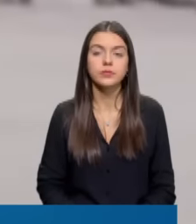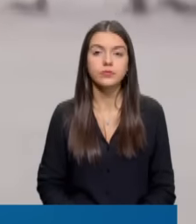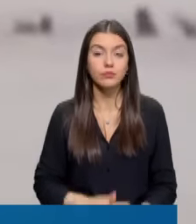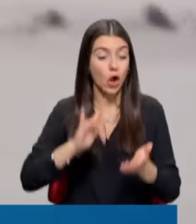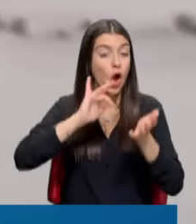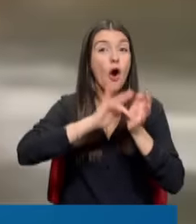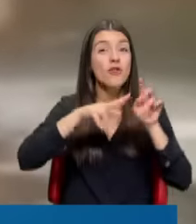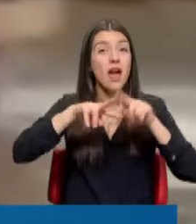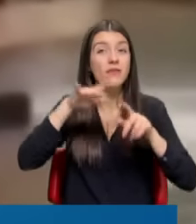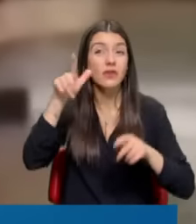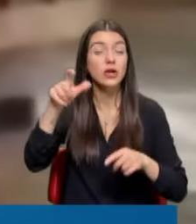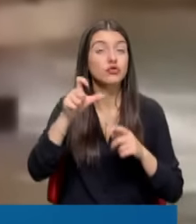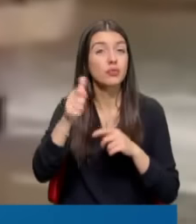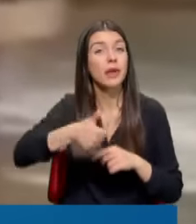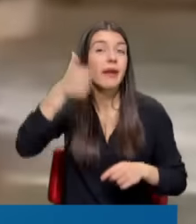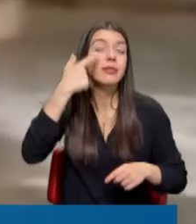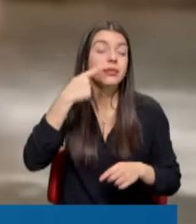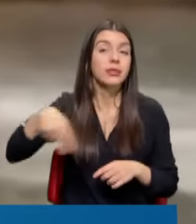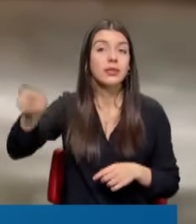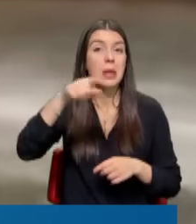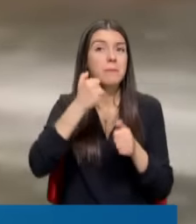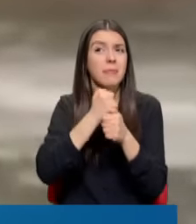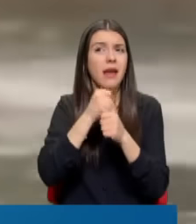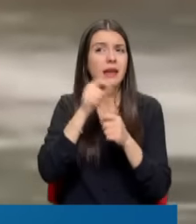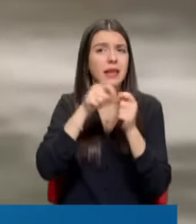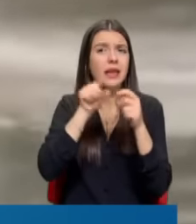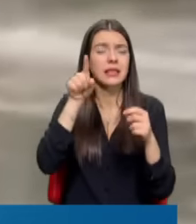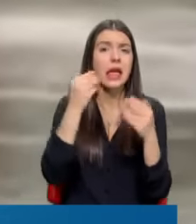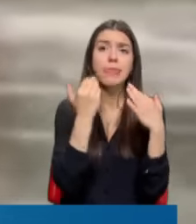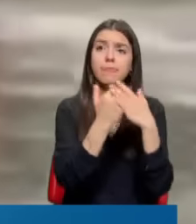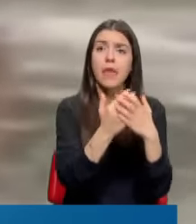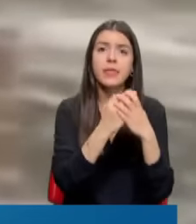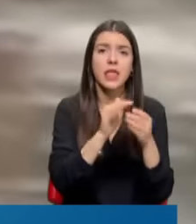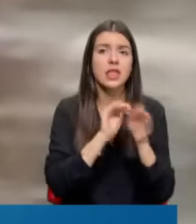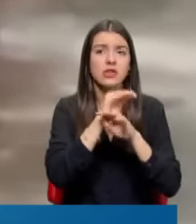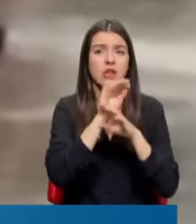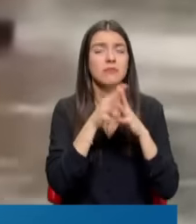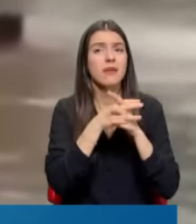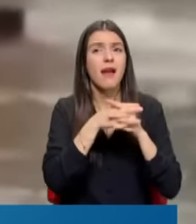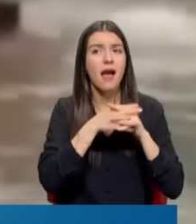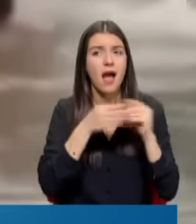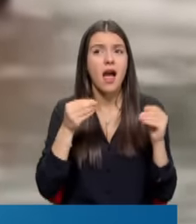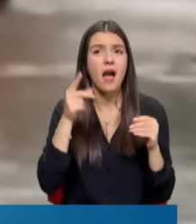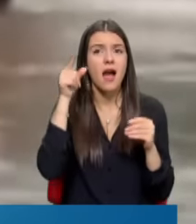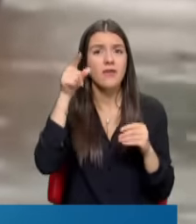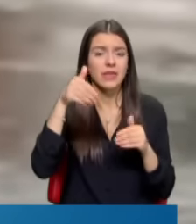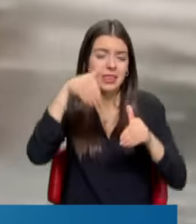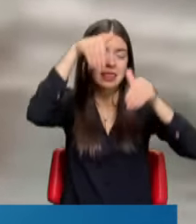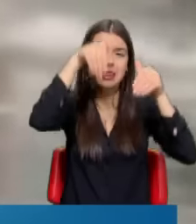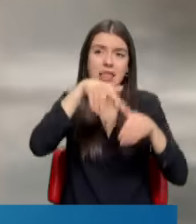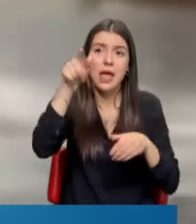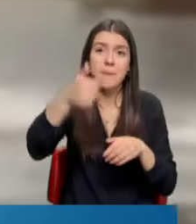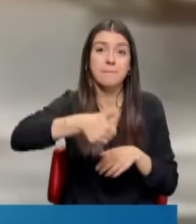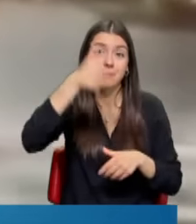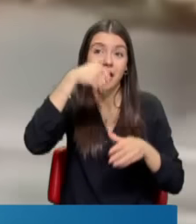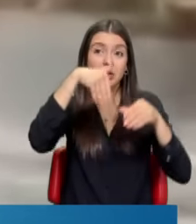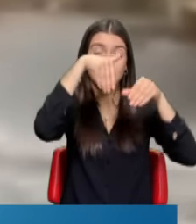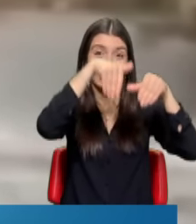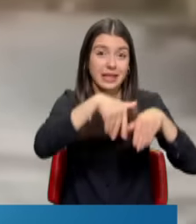Orta Afrika Cumhuriyeti'nin başkenti Bangui'de tekne, yaşamını yitiren grup liderinin kalıntılarını defnetmek üzere nehre